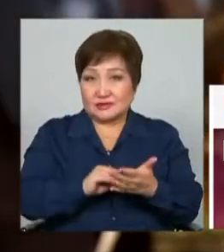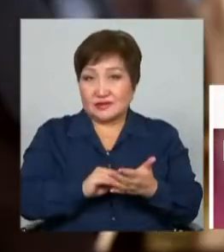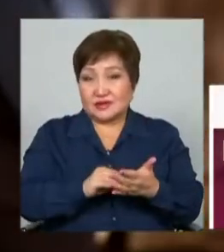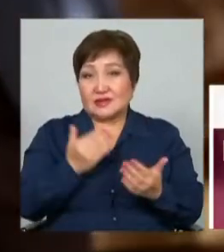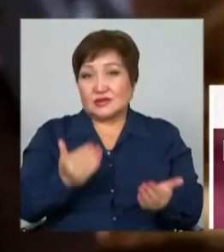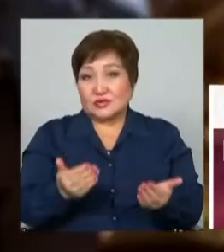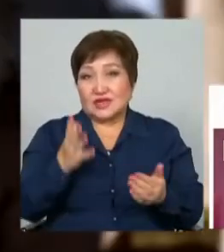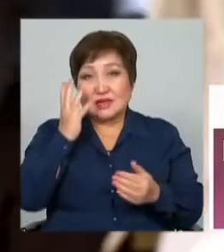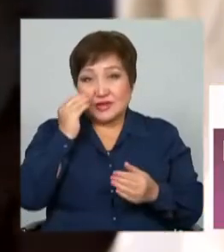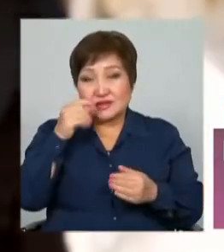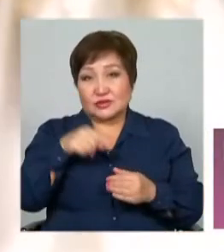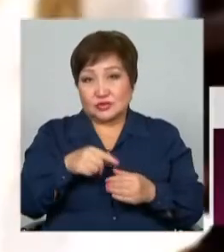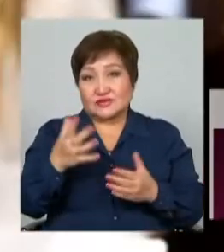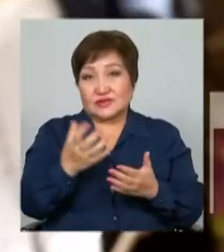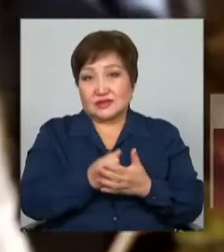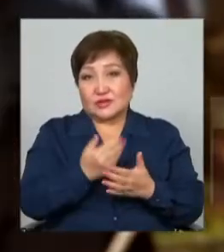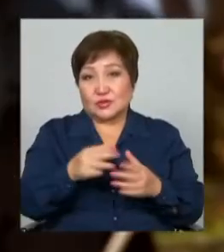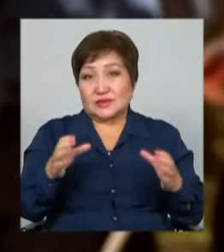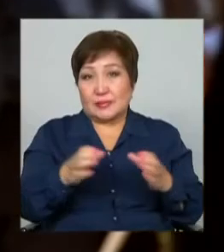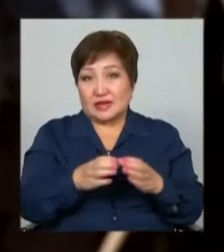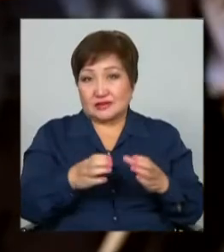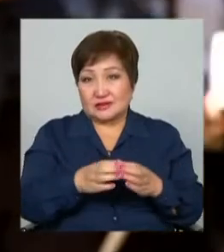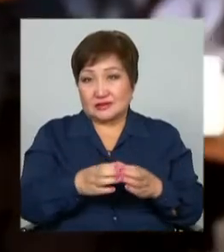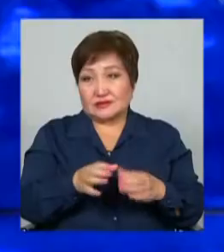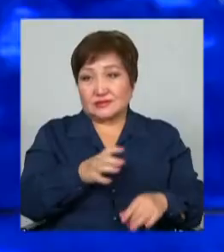осы біздің партнерларға үлкен алғысымызды білдіреміз.